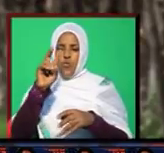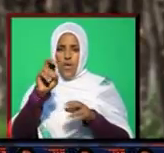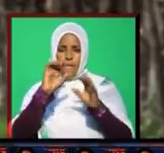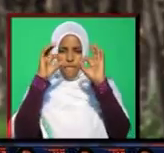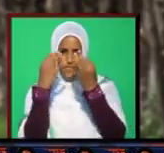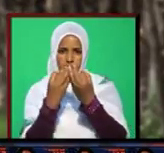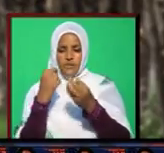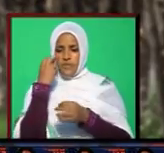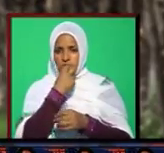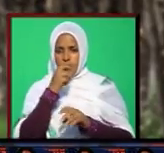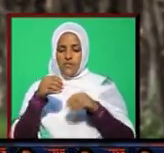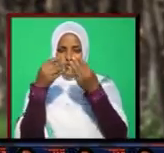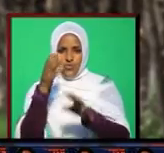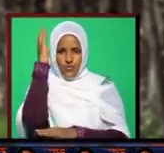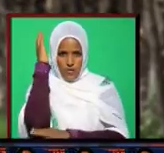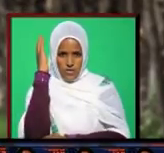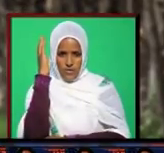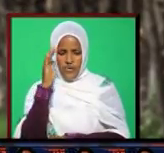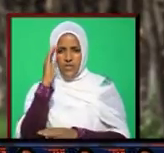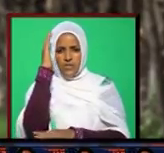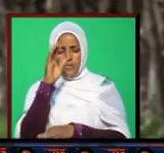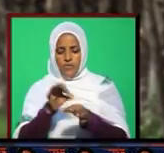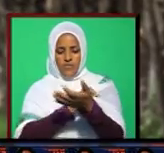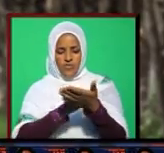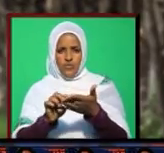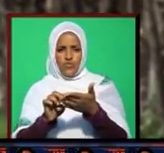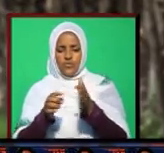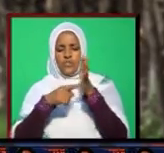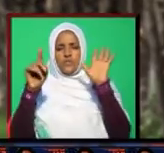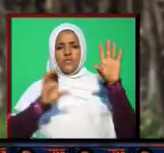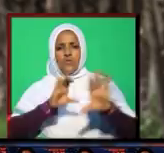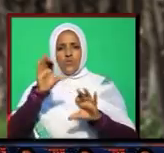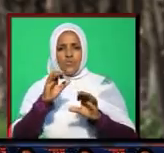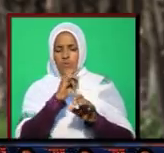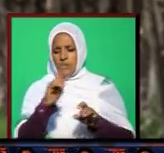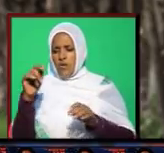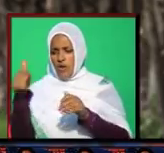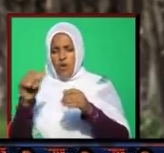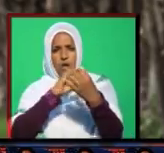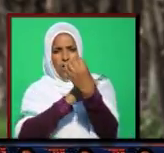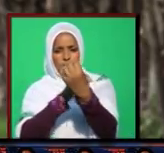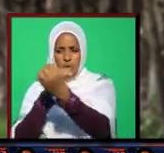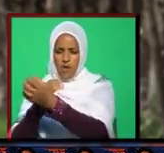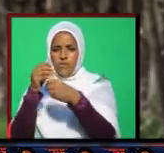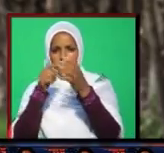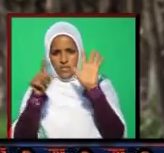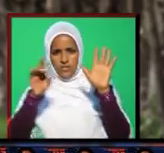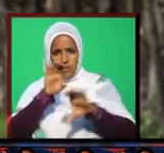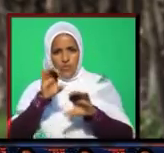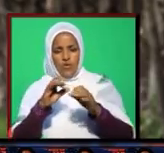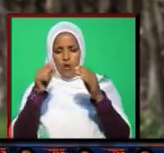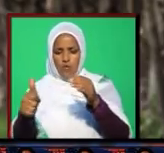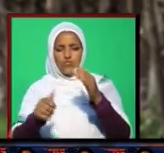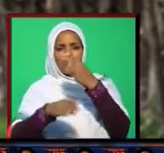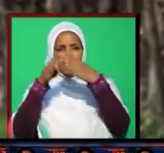ለመቶ ሀያ ቤተሰብ ልሳን ተሰጥቷቸዋል። ከእግዚአብሔር እግዚአብሔር መንፈስ ቅዱስ ጰራቅሊጦስ ገልጾላቸዋል። እንደየ አቅማቸው እንደየ ችሎታቸው